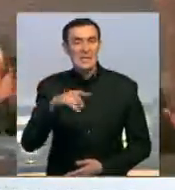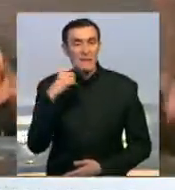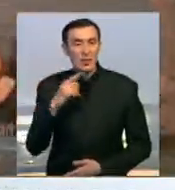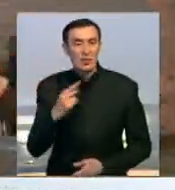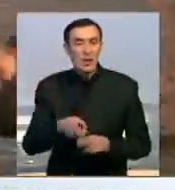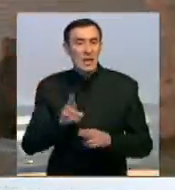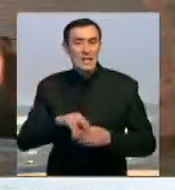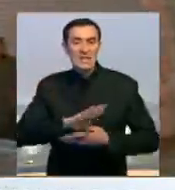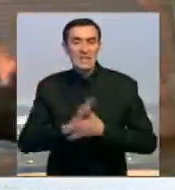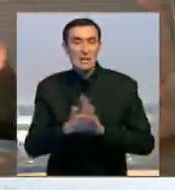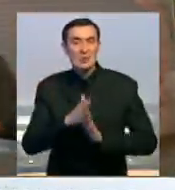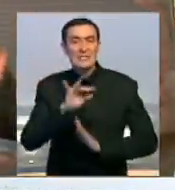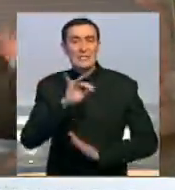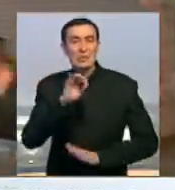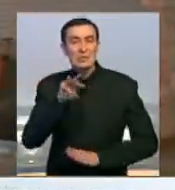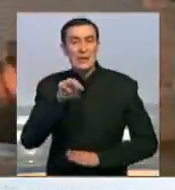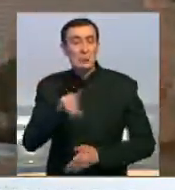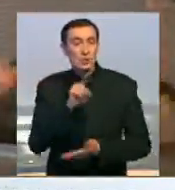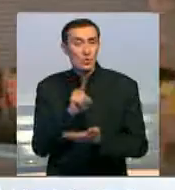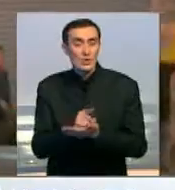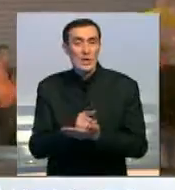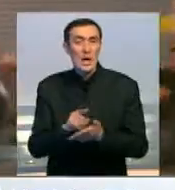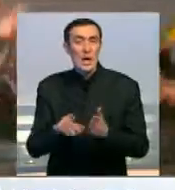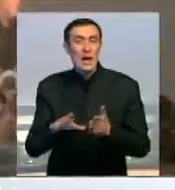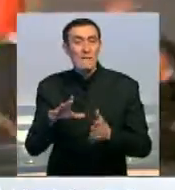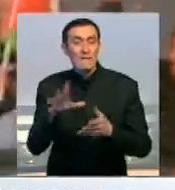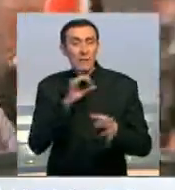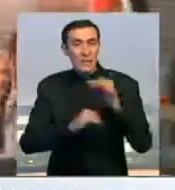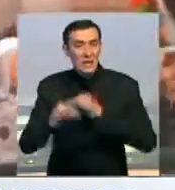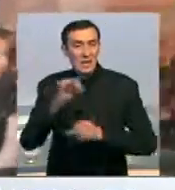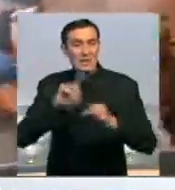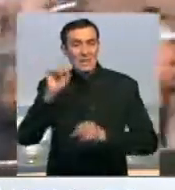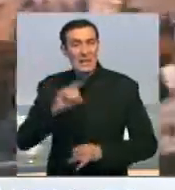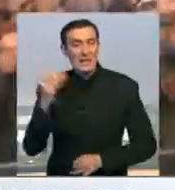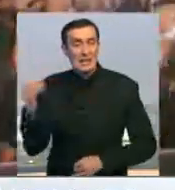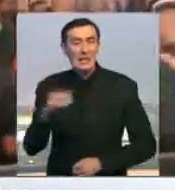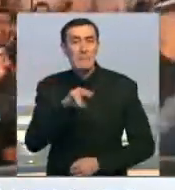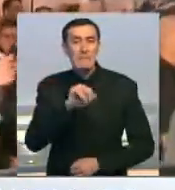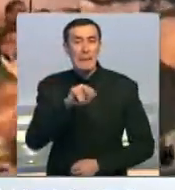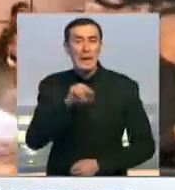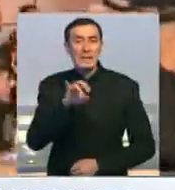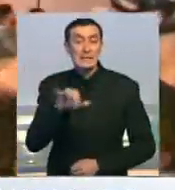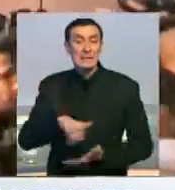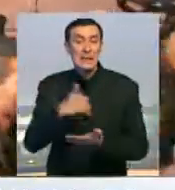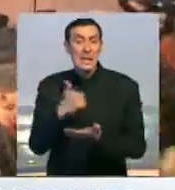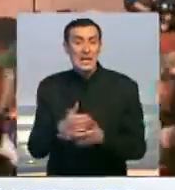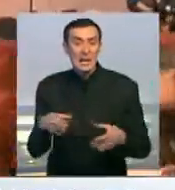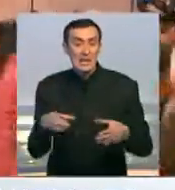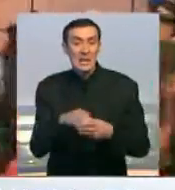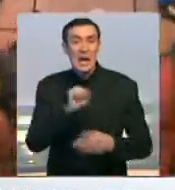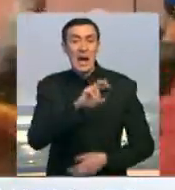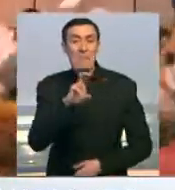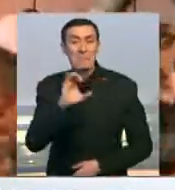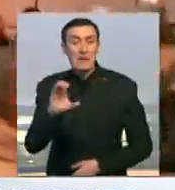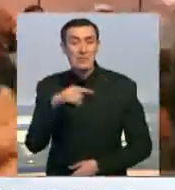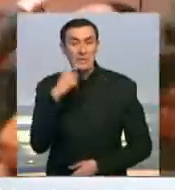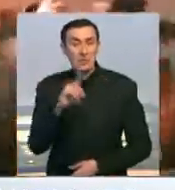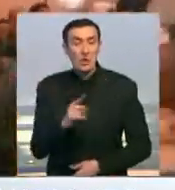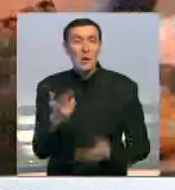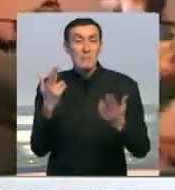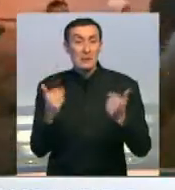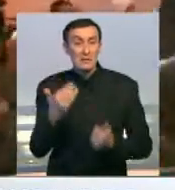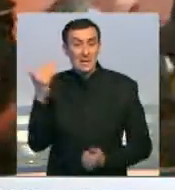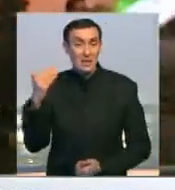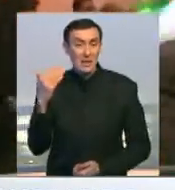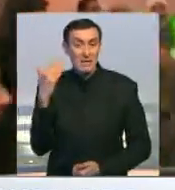ЕС утверждает, что статус Иерусалима должен определиться в ходе переговоров израильтян и палестинцев. Палестинский лидер Махмуд Аббас заявил, что